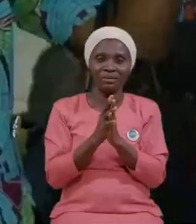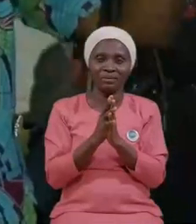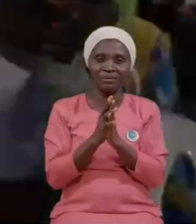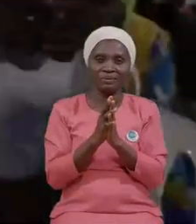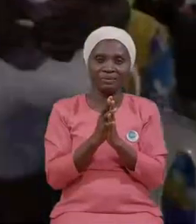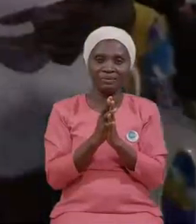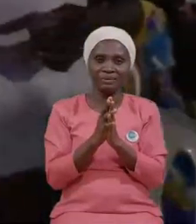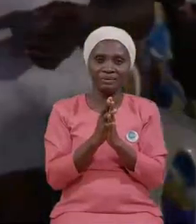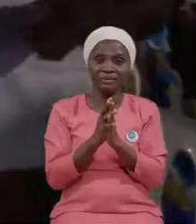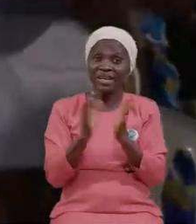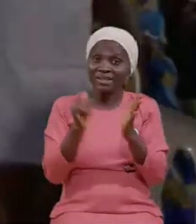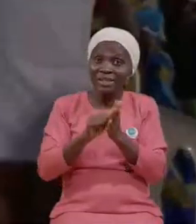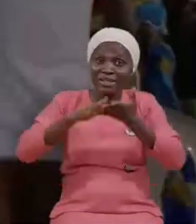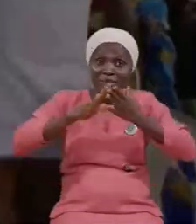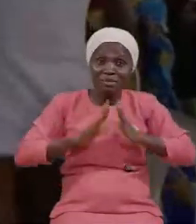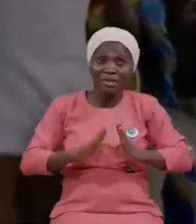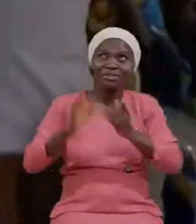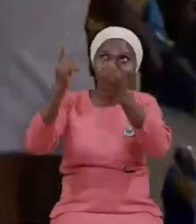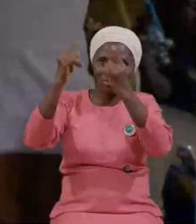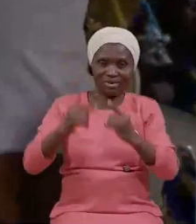Et cette paix viendra.